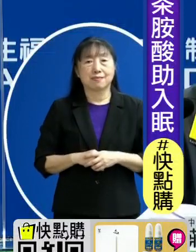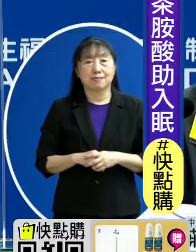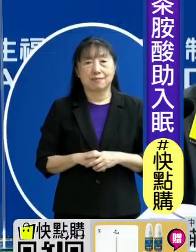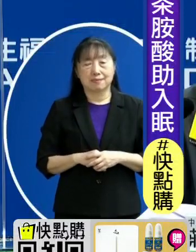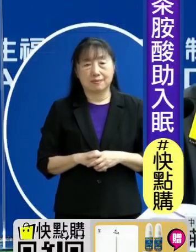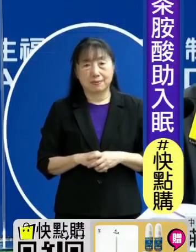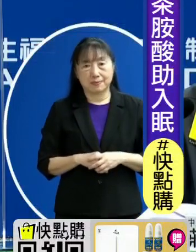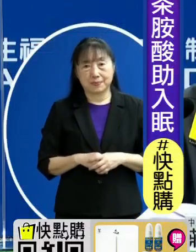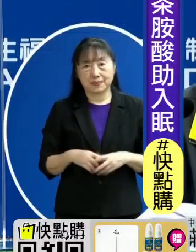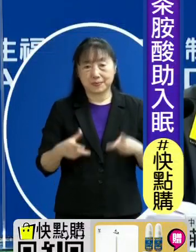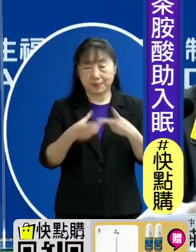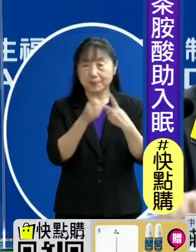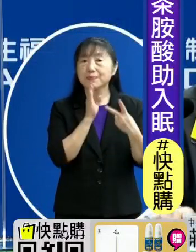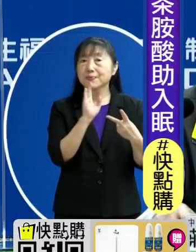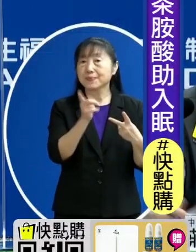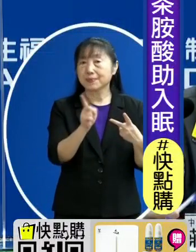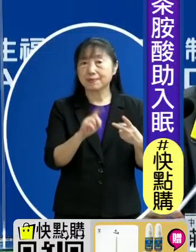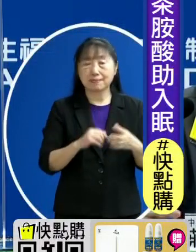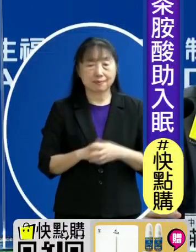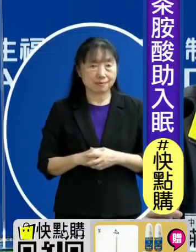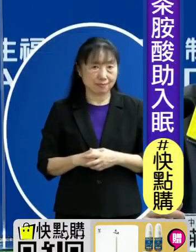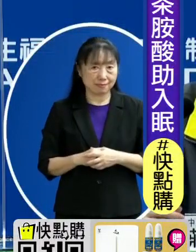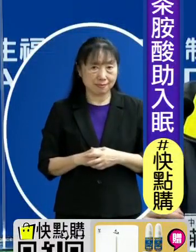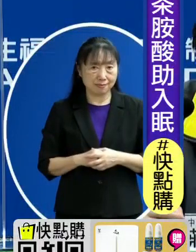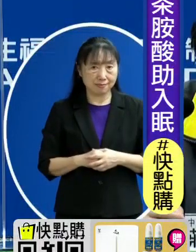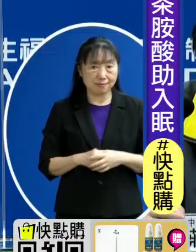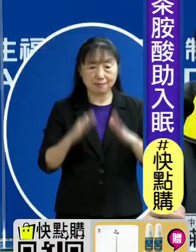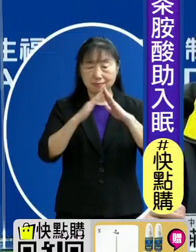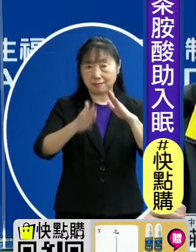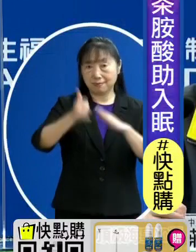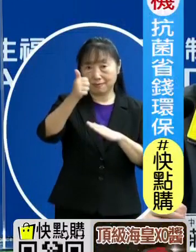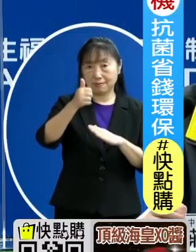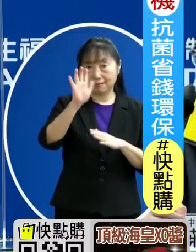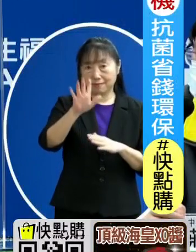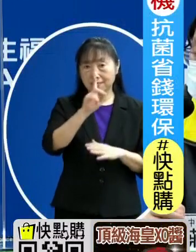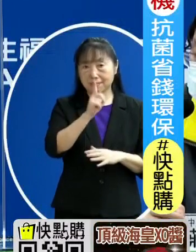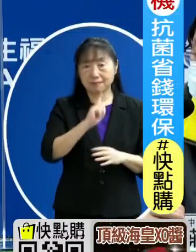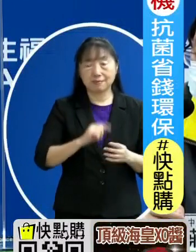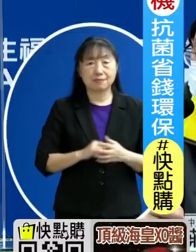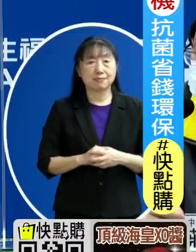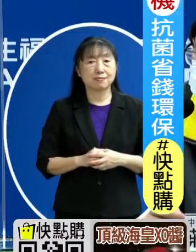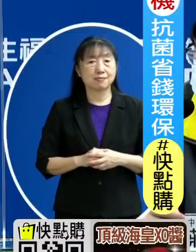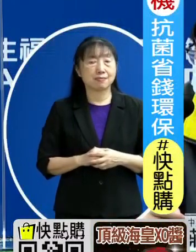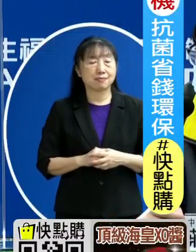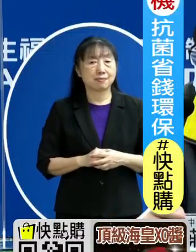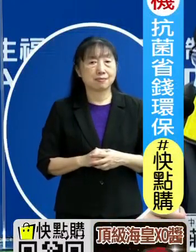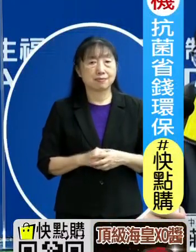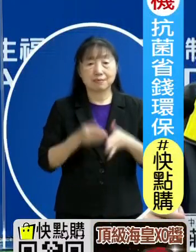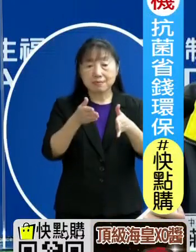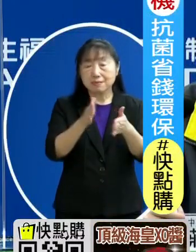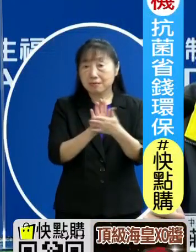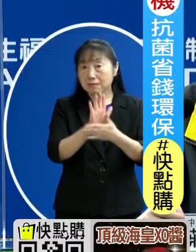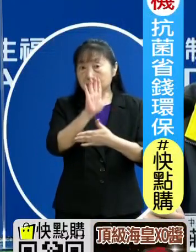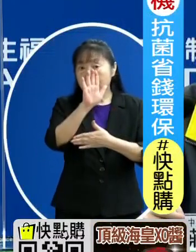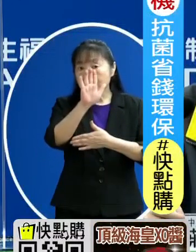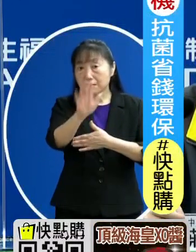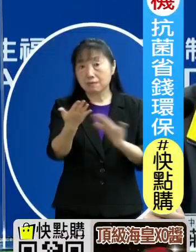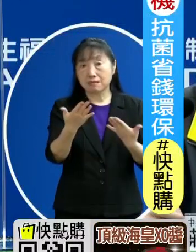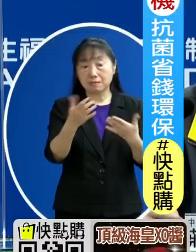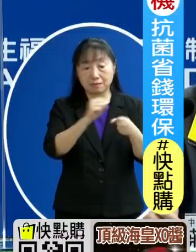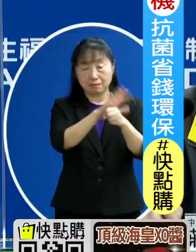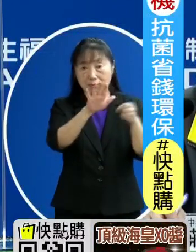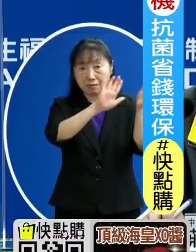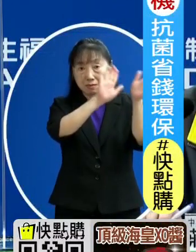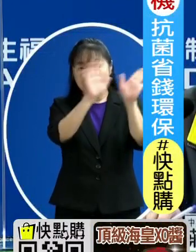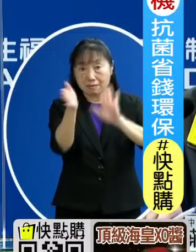风声传了很久，甚至在民党内部都传出来，他原本估计是可能在6月就要宣布了，现在可能疫情的期间可能会到7月，甚至如果再爆